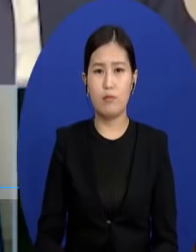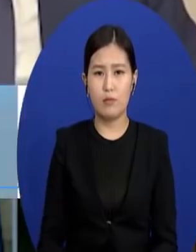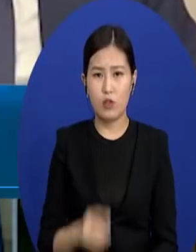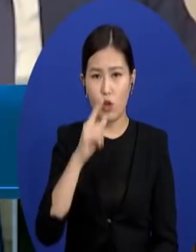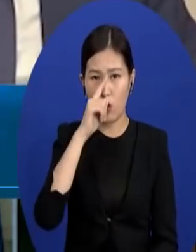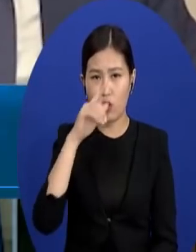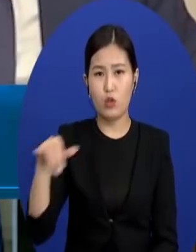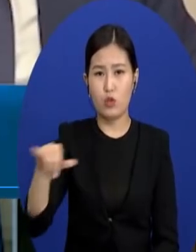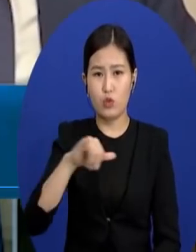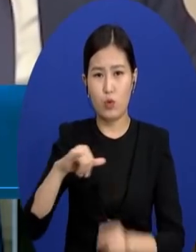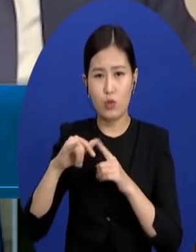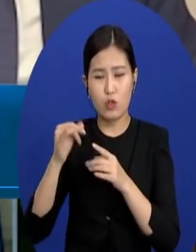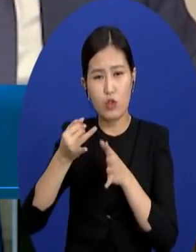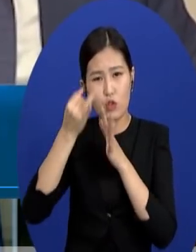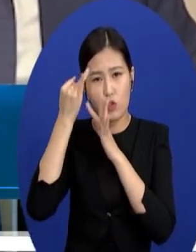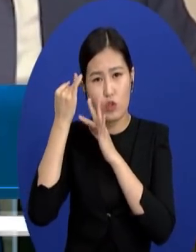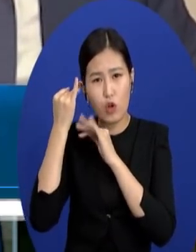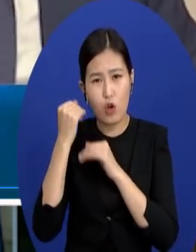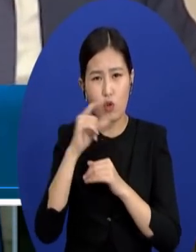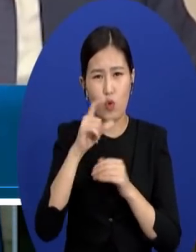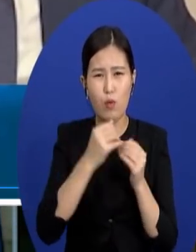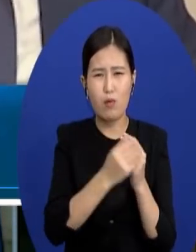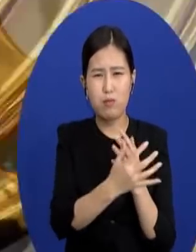эрэх 7 хоногоос иргэдэд вакцинжуулж эхэлнэ.